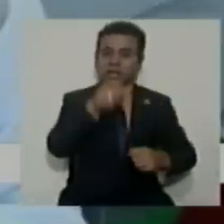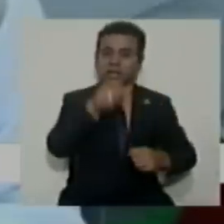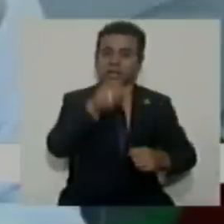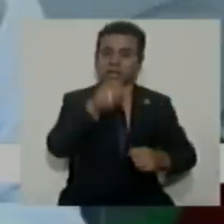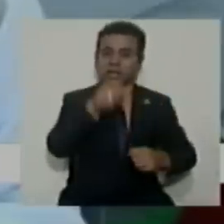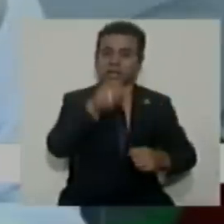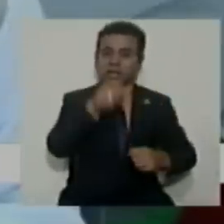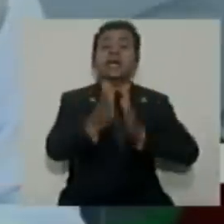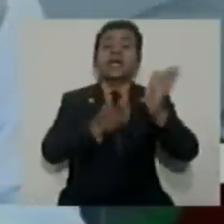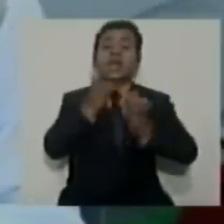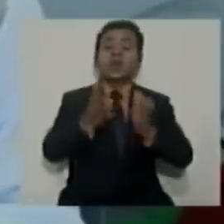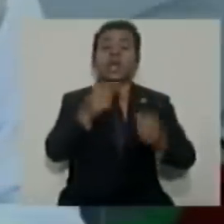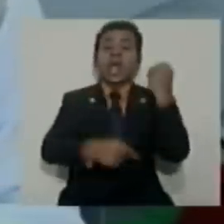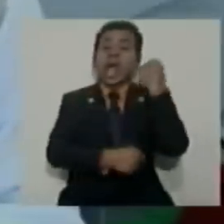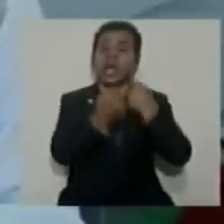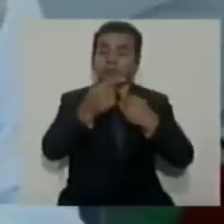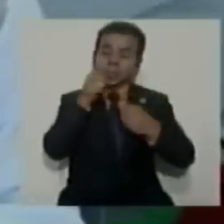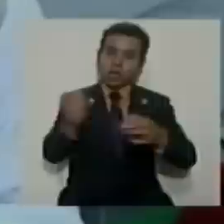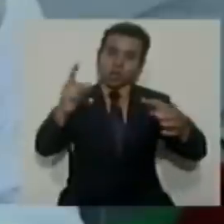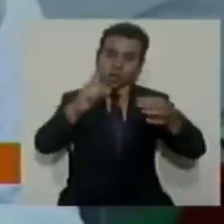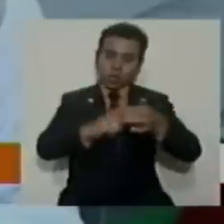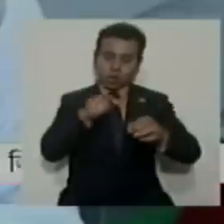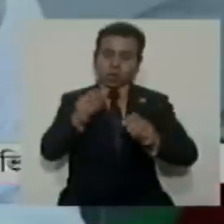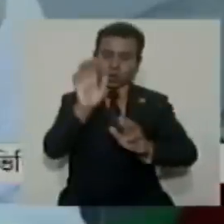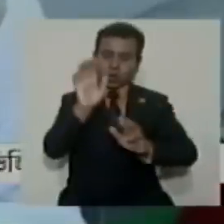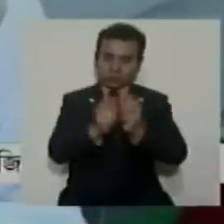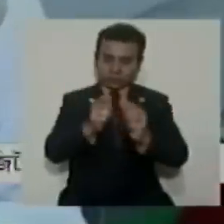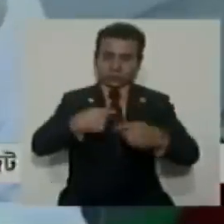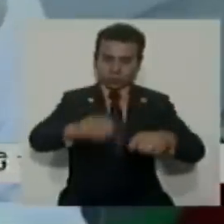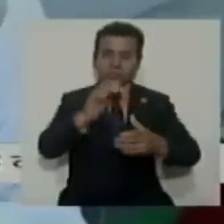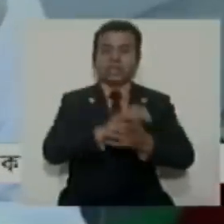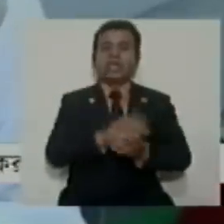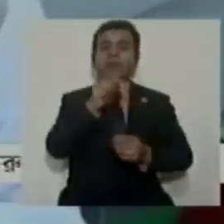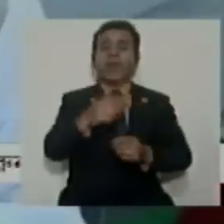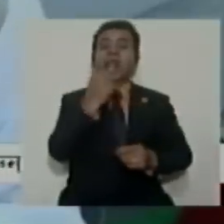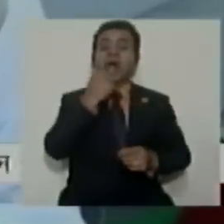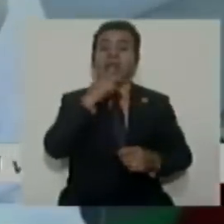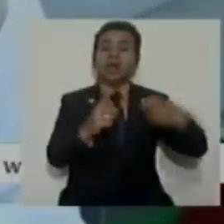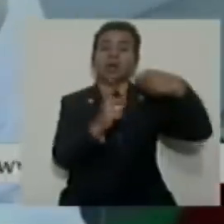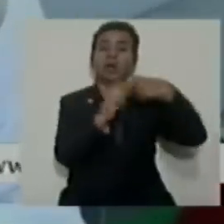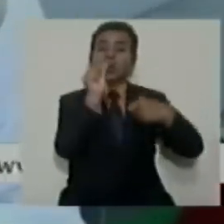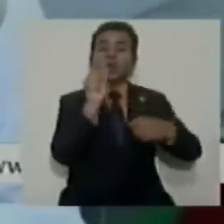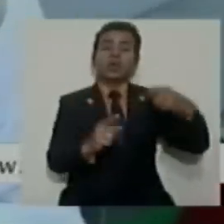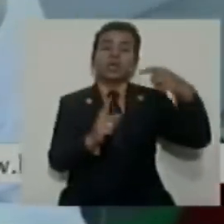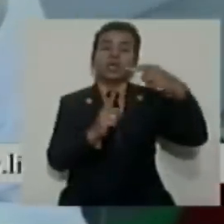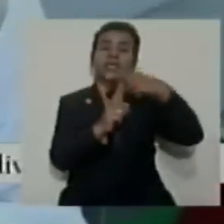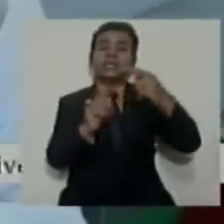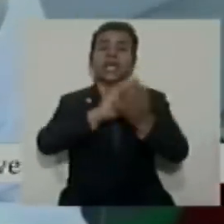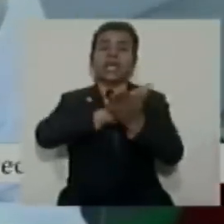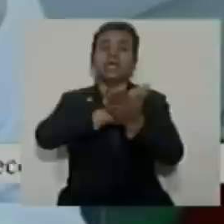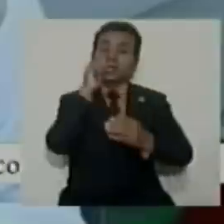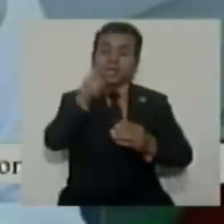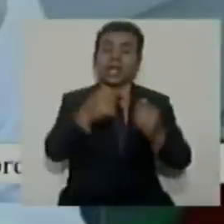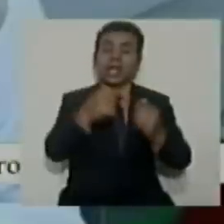ক্যান্সারের রোগী রয়েছে, ডায়ালিসিসের রোগী রয়েছে, বার্নের রোগী রয়েছে এবং গর্ভবতী মায়েরা এখানে রয়েছে। কাজে